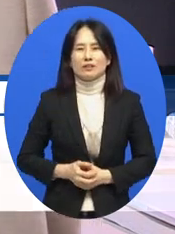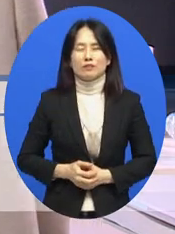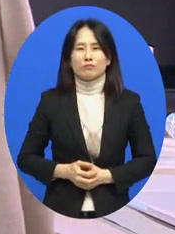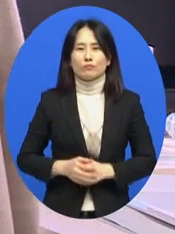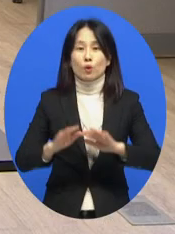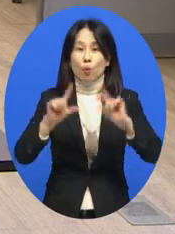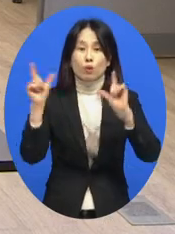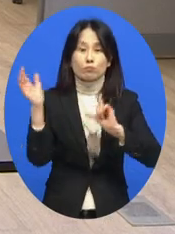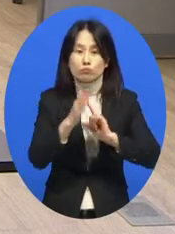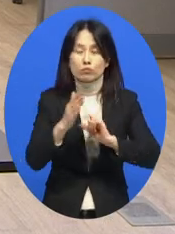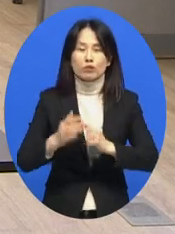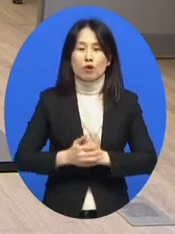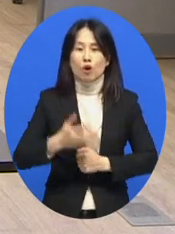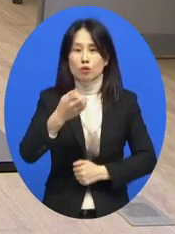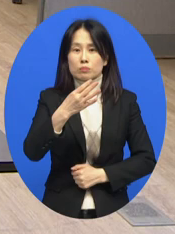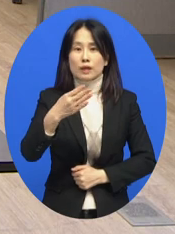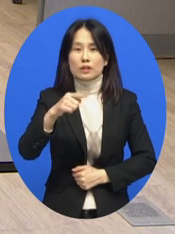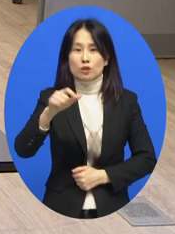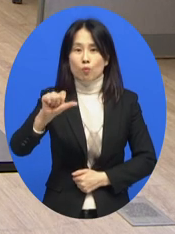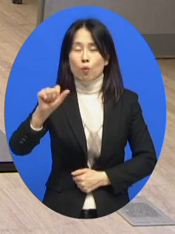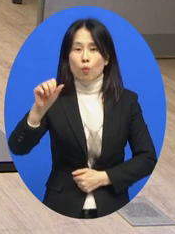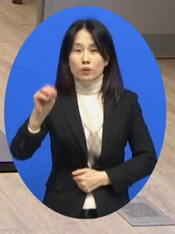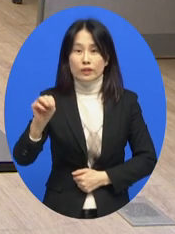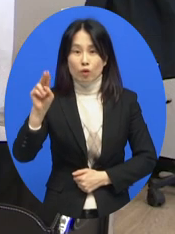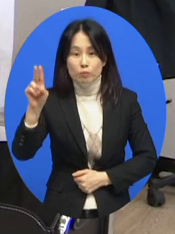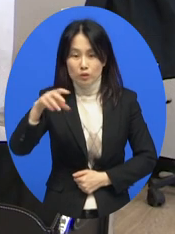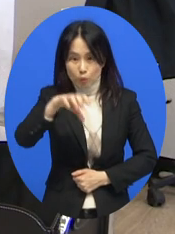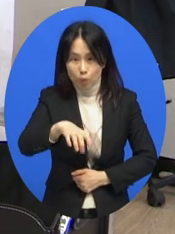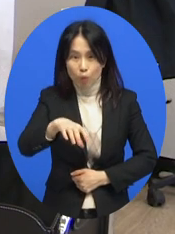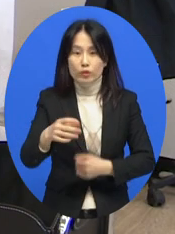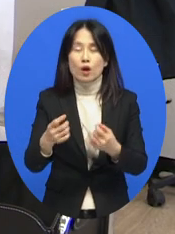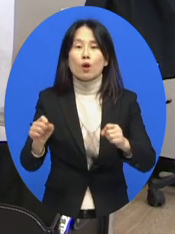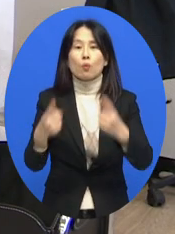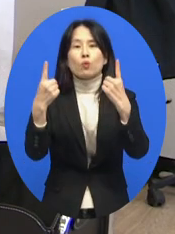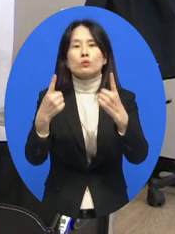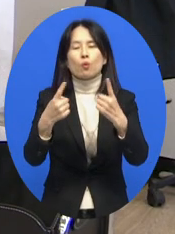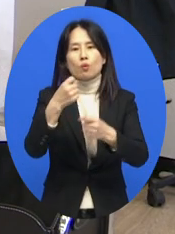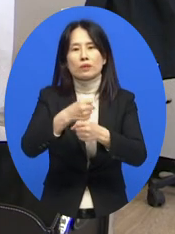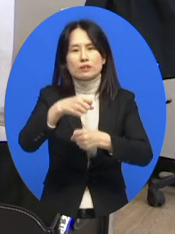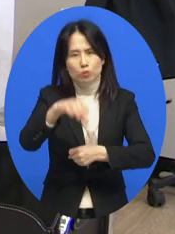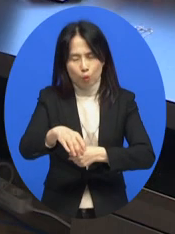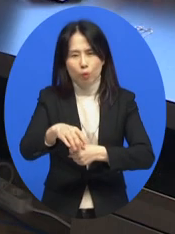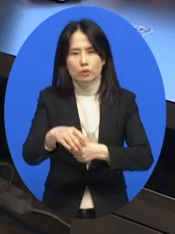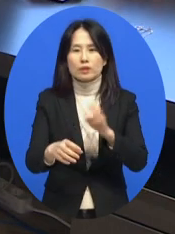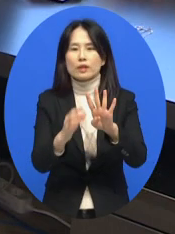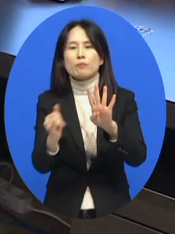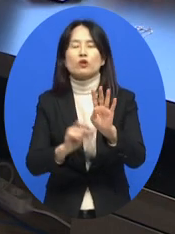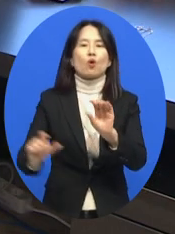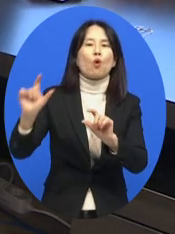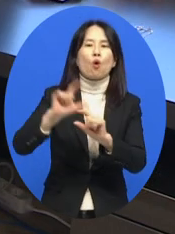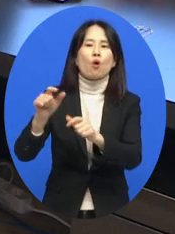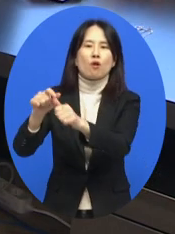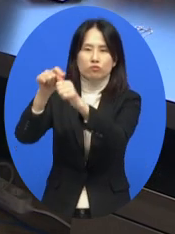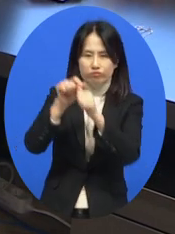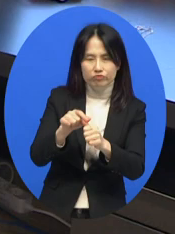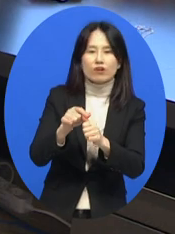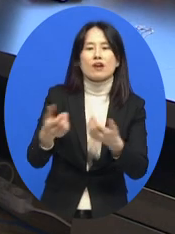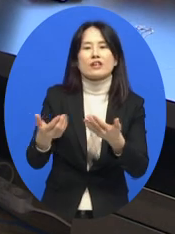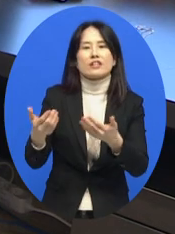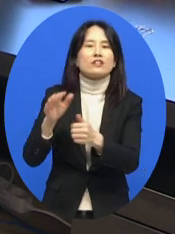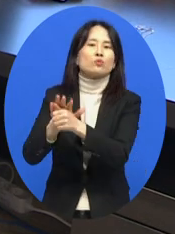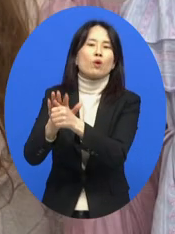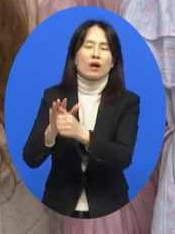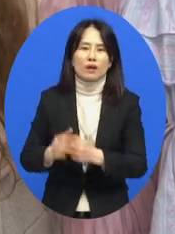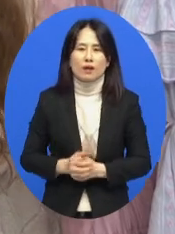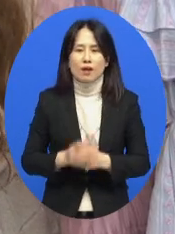같아요 올해부터는 94.5 제곱미터 면적의 공동 창작 공간을 마련해 4명이 추가 입주할 수 있게